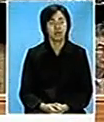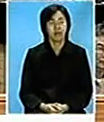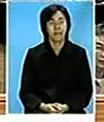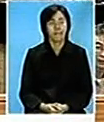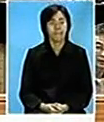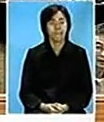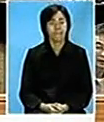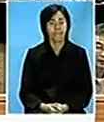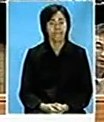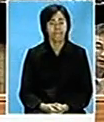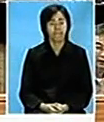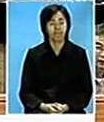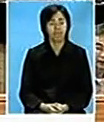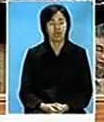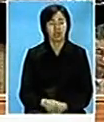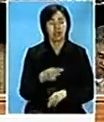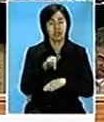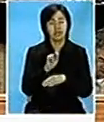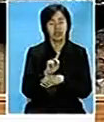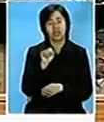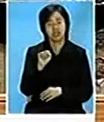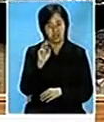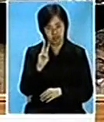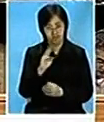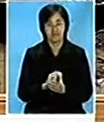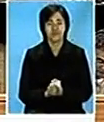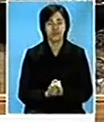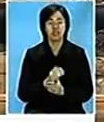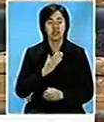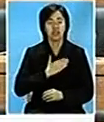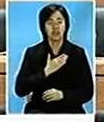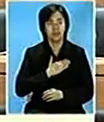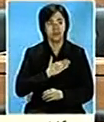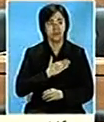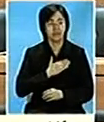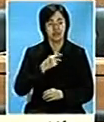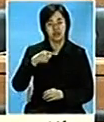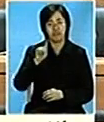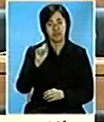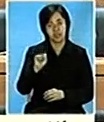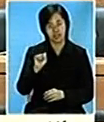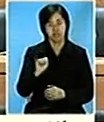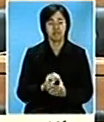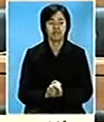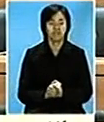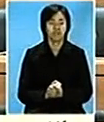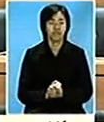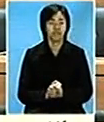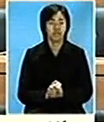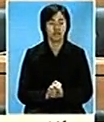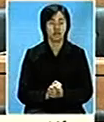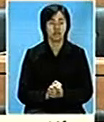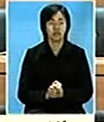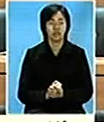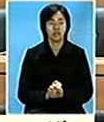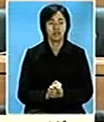กราบเรียนท่านประธานวุฒิสภาที่เคารพกับผมประเสริฐประคุณศึกษาพันธ์สมาชิ